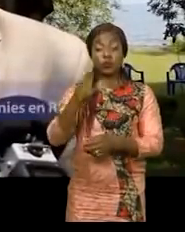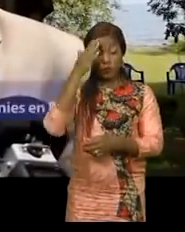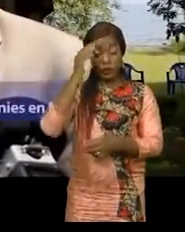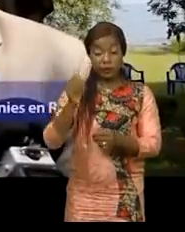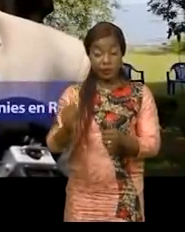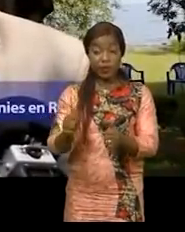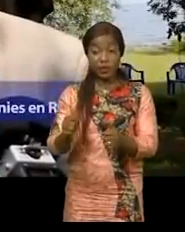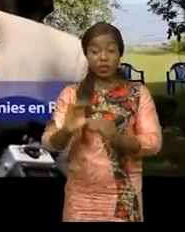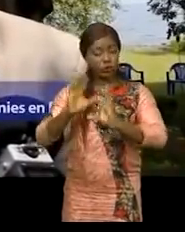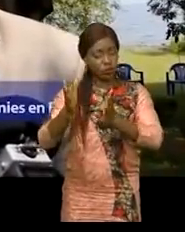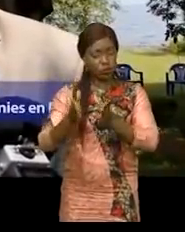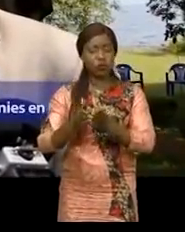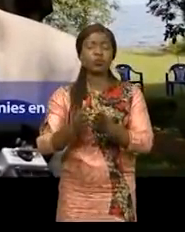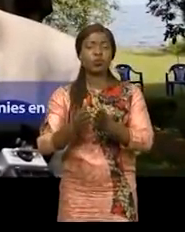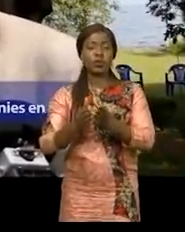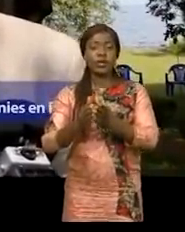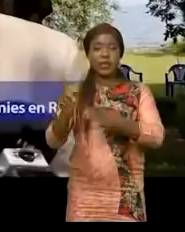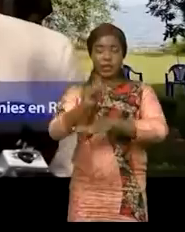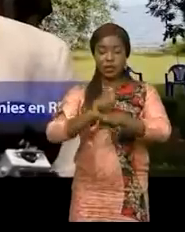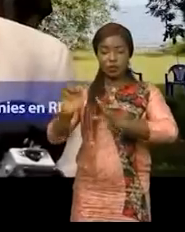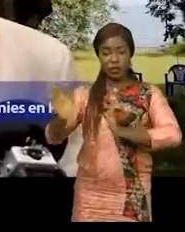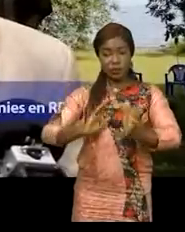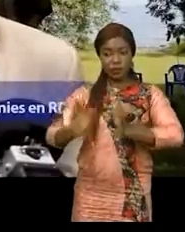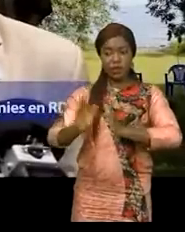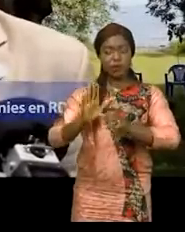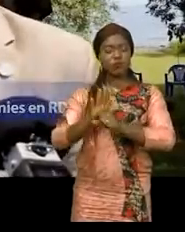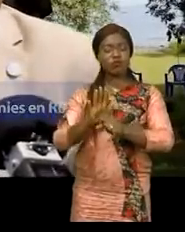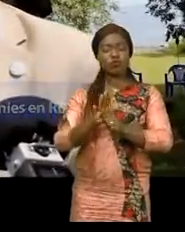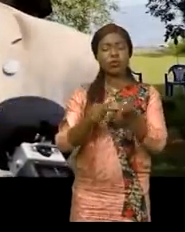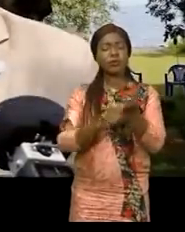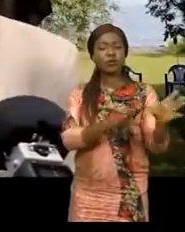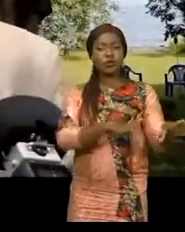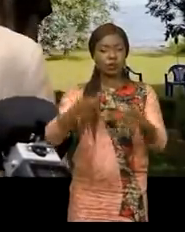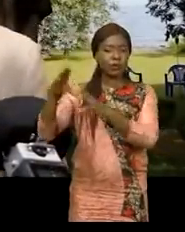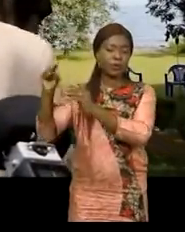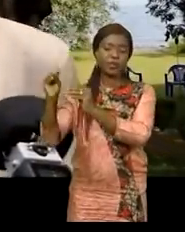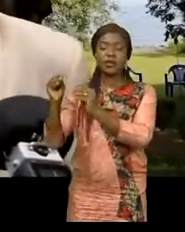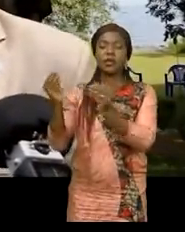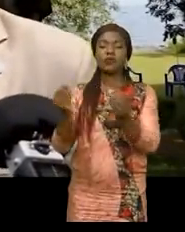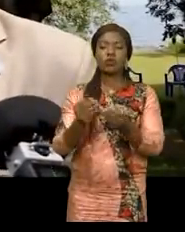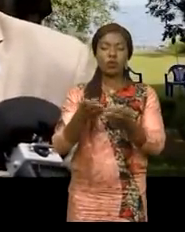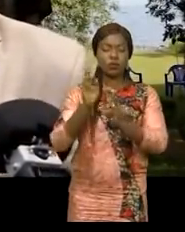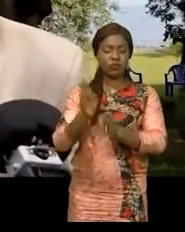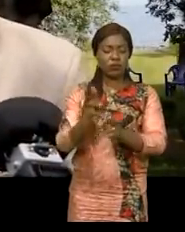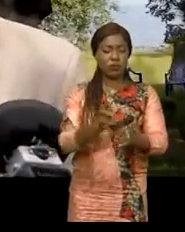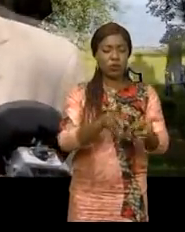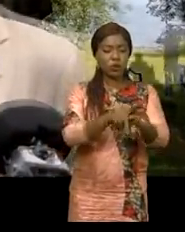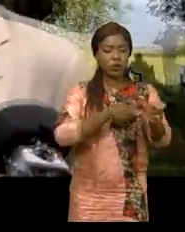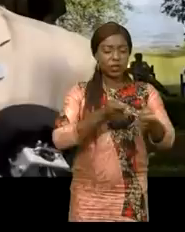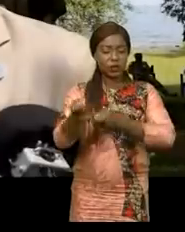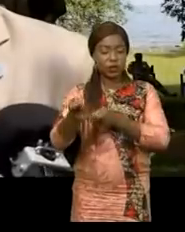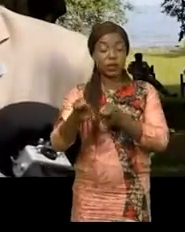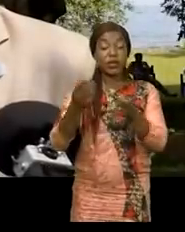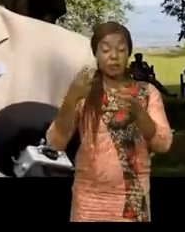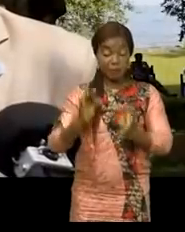des centaines de milliers de personnes qui se sont déplacées à cause des affrontements des affrontements armés depuis depuis le début de l'année nous